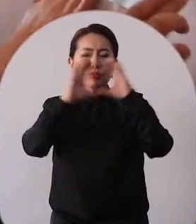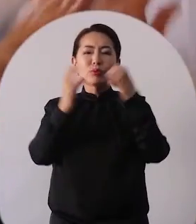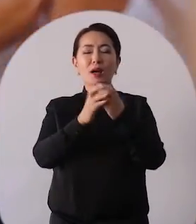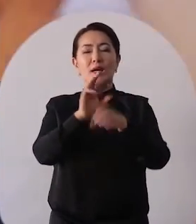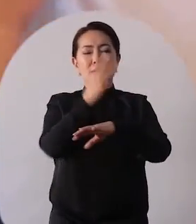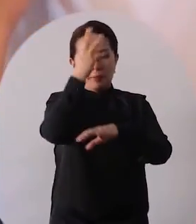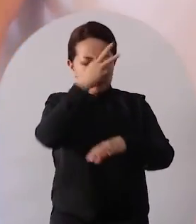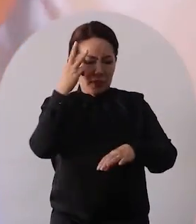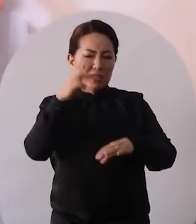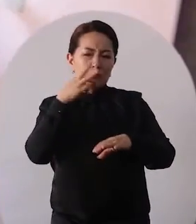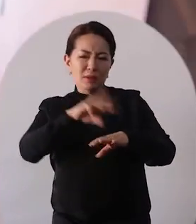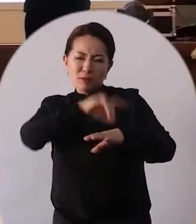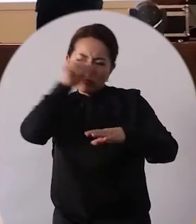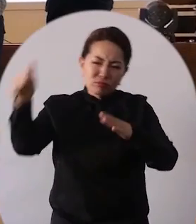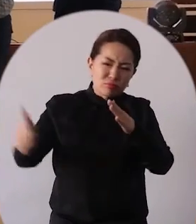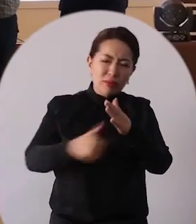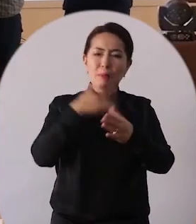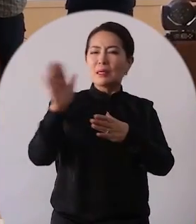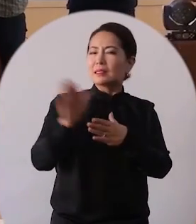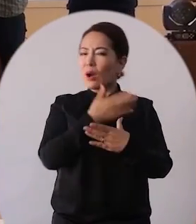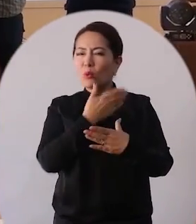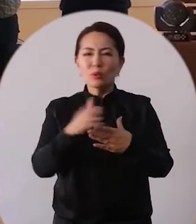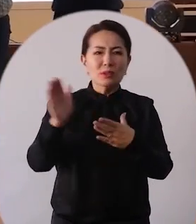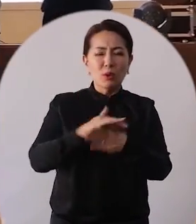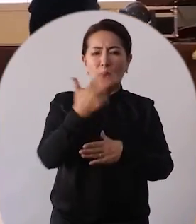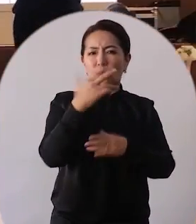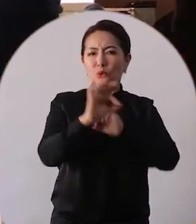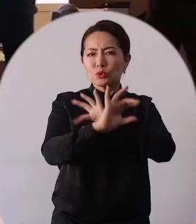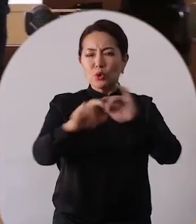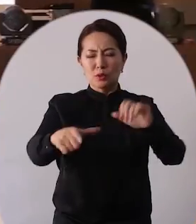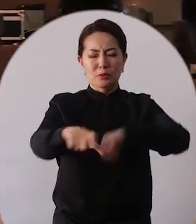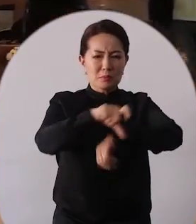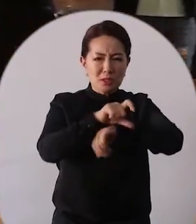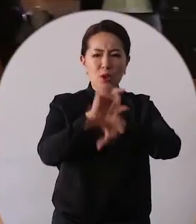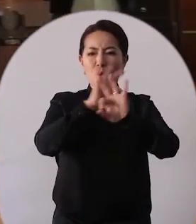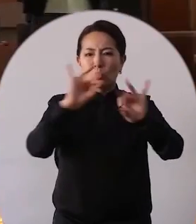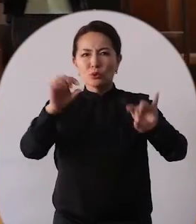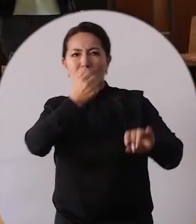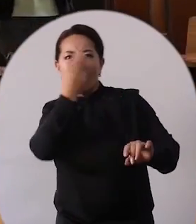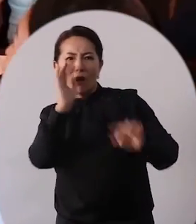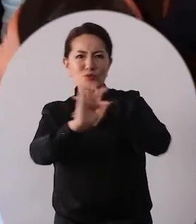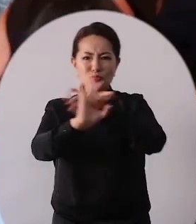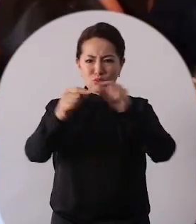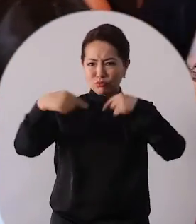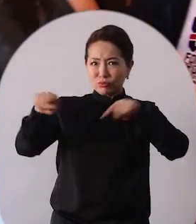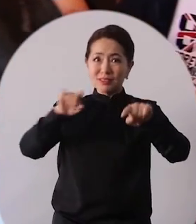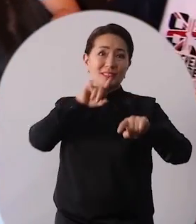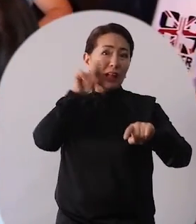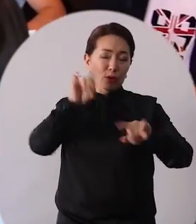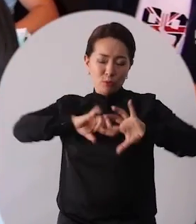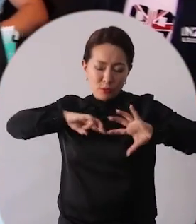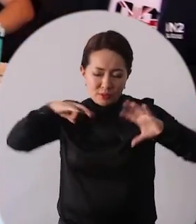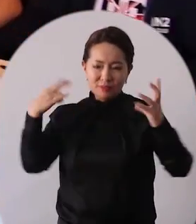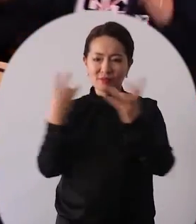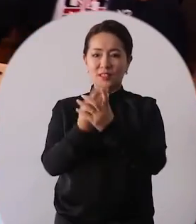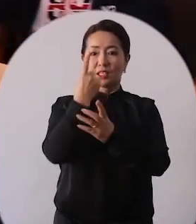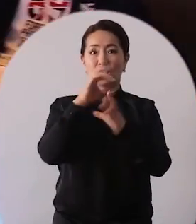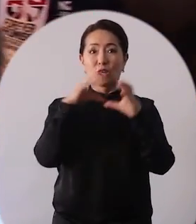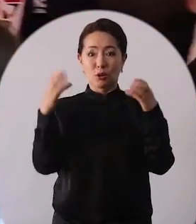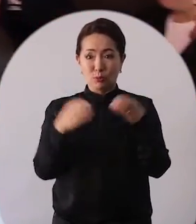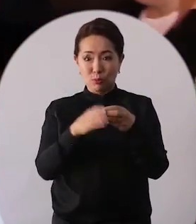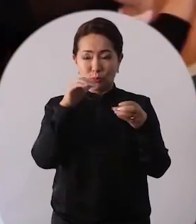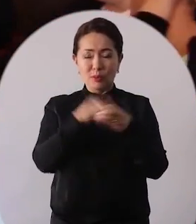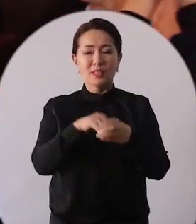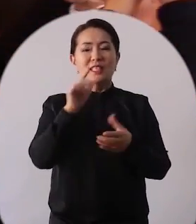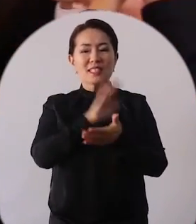мэдээллээр дүүрэн маш завгүй өнгөрч 30 өөр ажил мэргэжил, 30 өөр ааш харашин бүхий залуучууд маань нэгэн гэр бүл мэт цул болж,